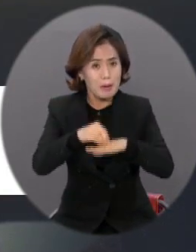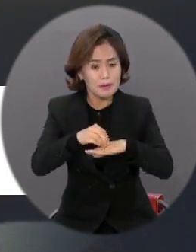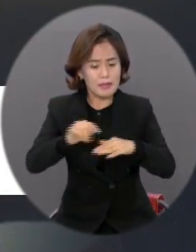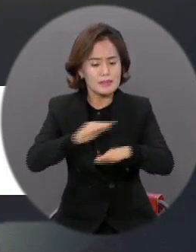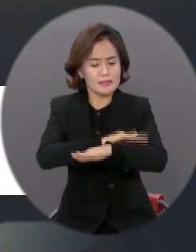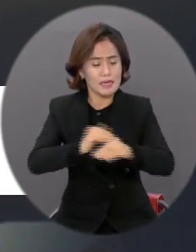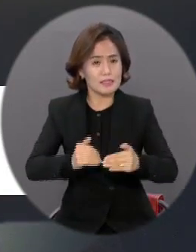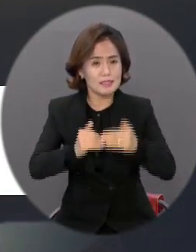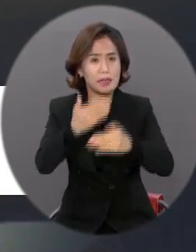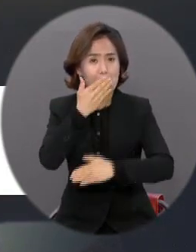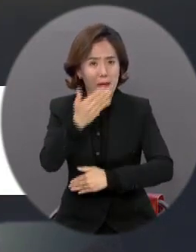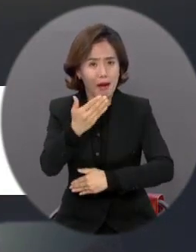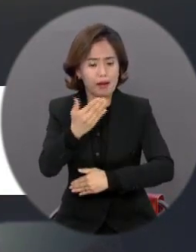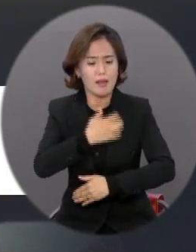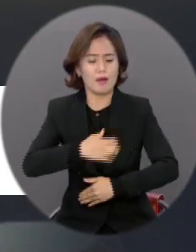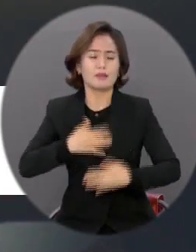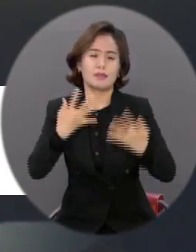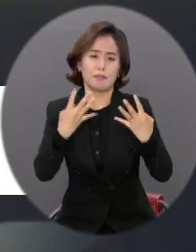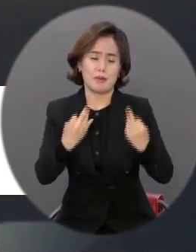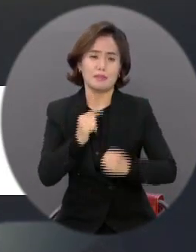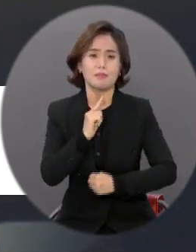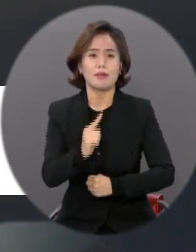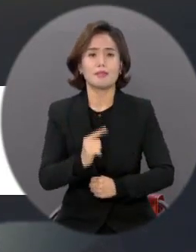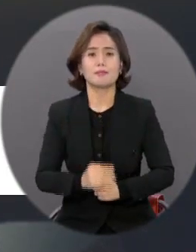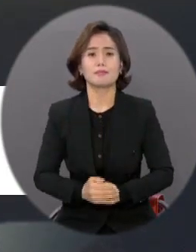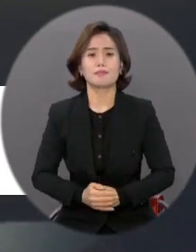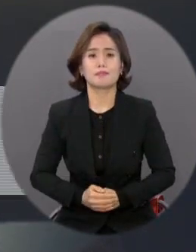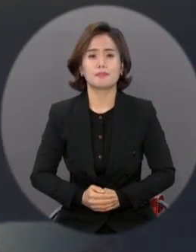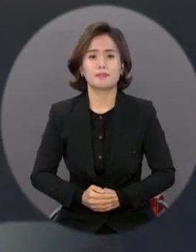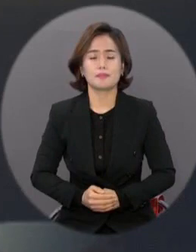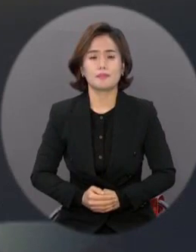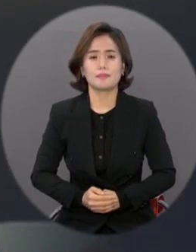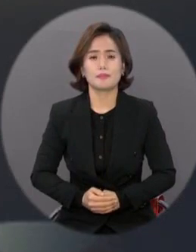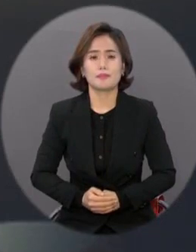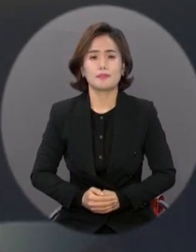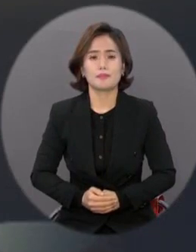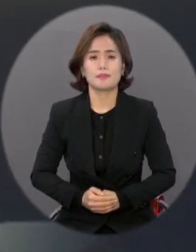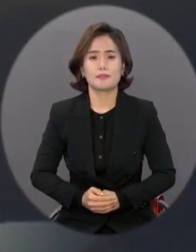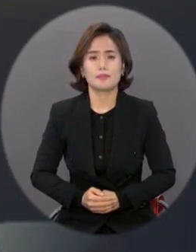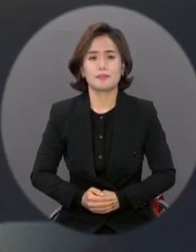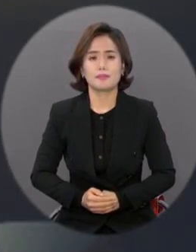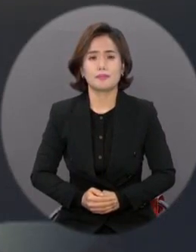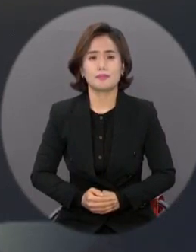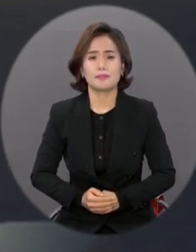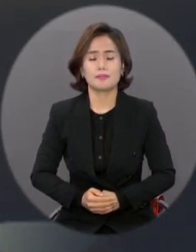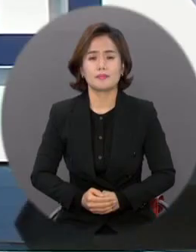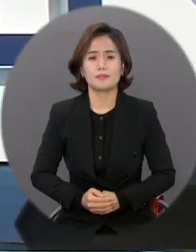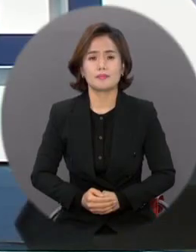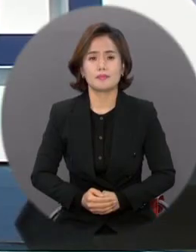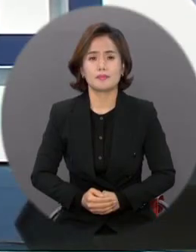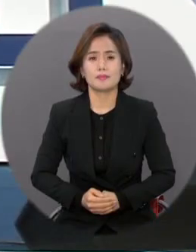내실 있게 진행할 수 있을지 우려의 목소리가 커지고 있습니다. 송정근 기자입니다.